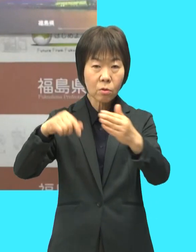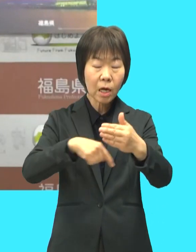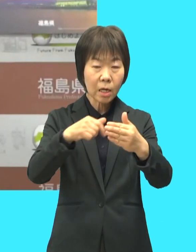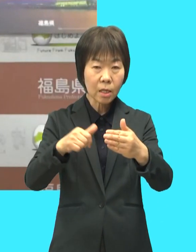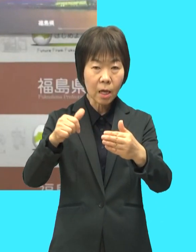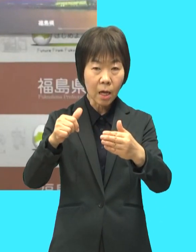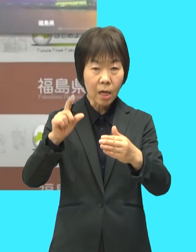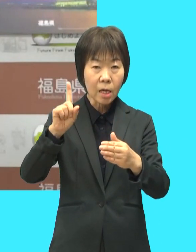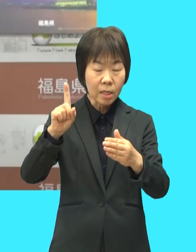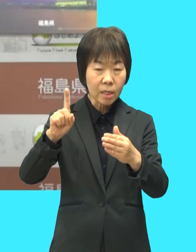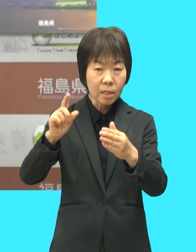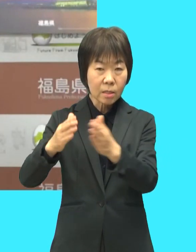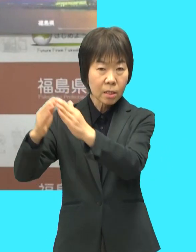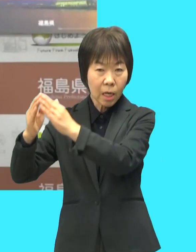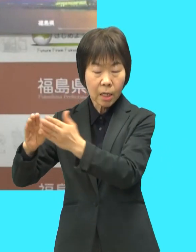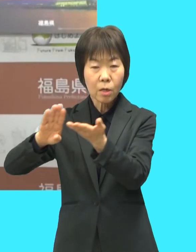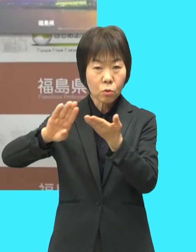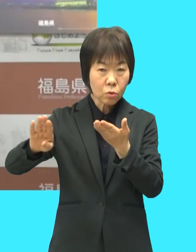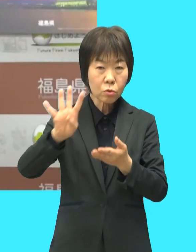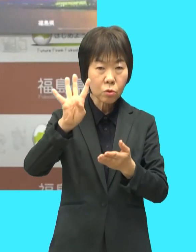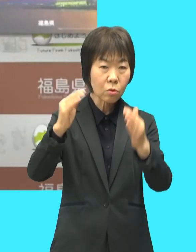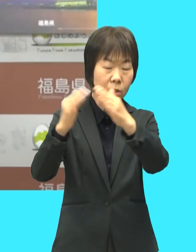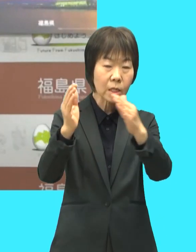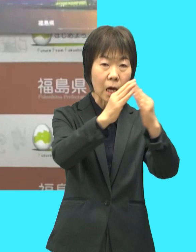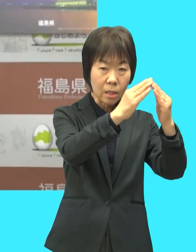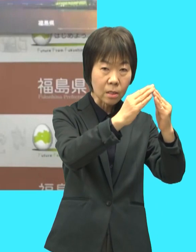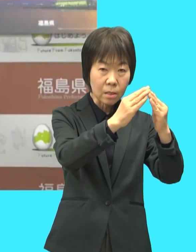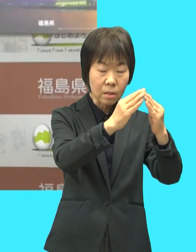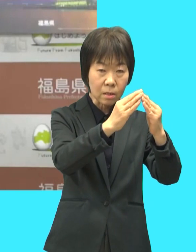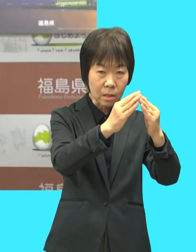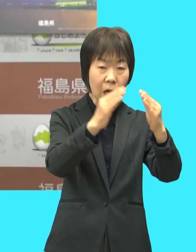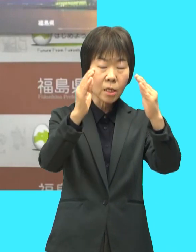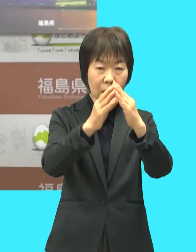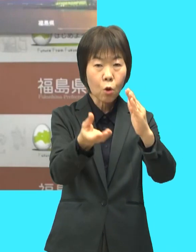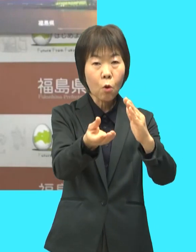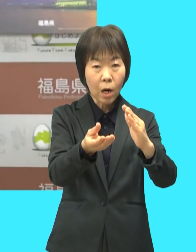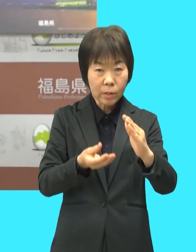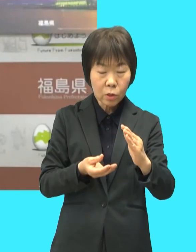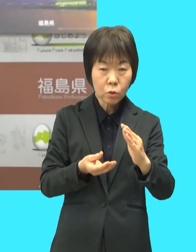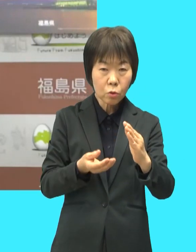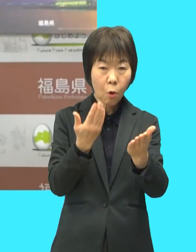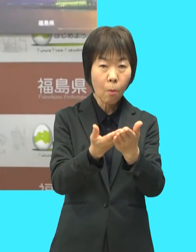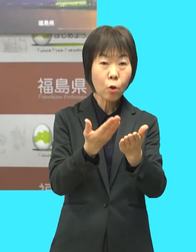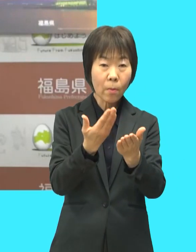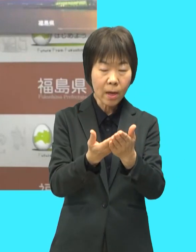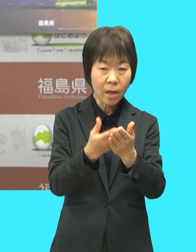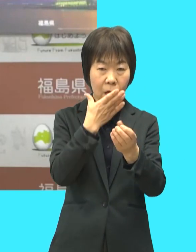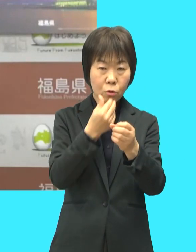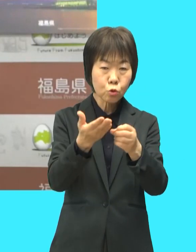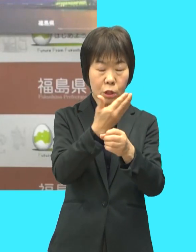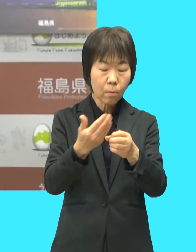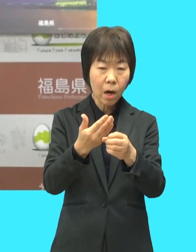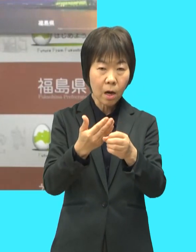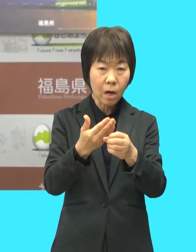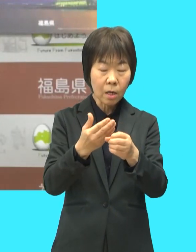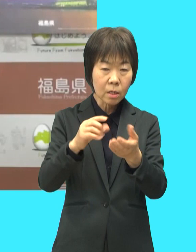された1世帯を除く4世帯について宿舎の明け渡し等を求め福島地方裁判所